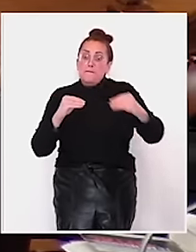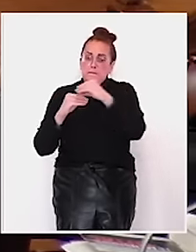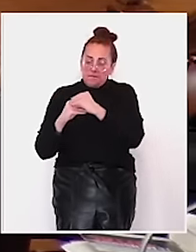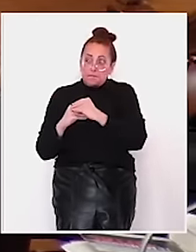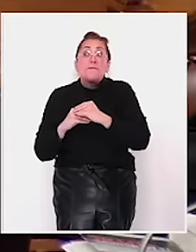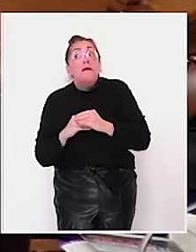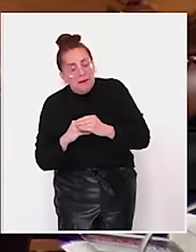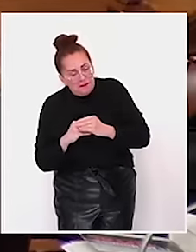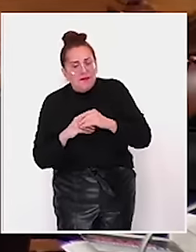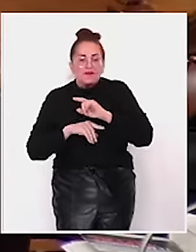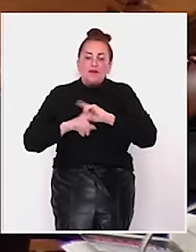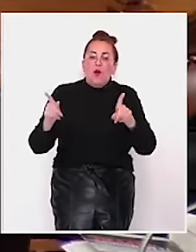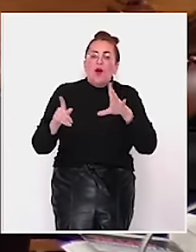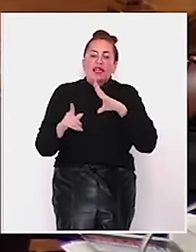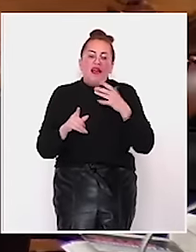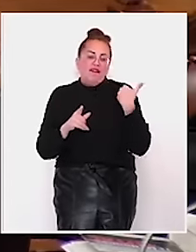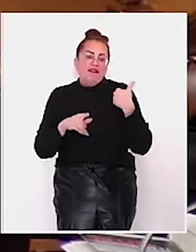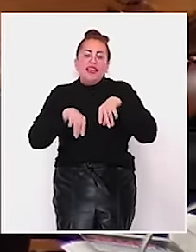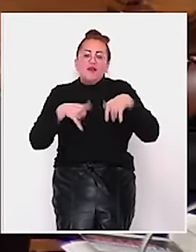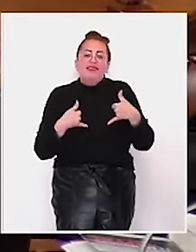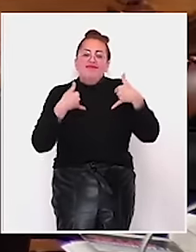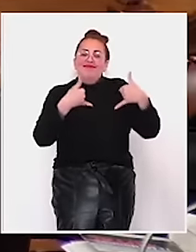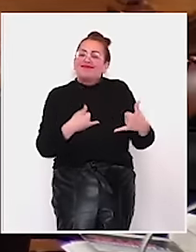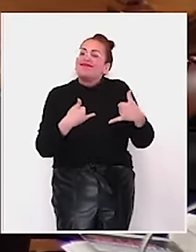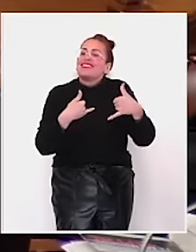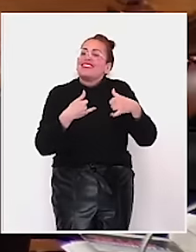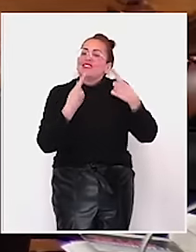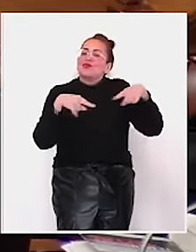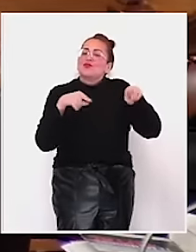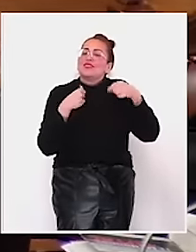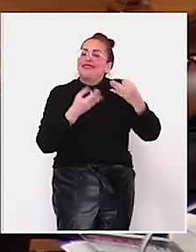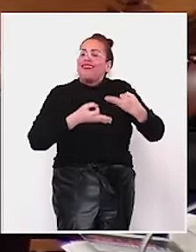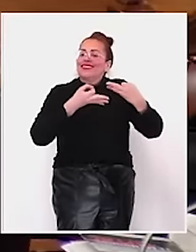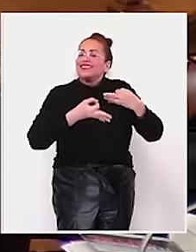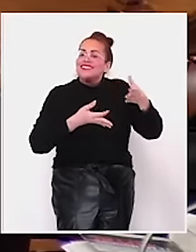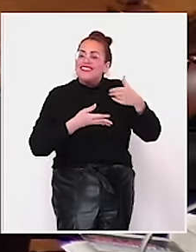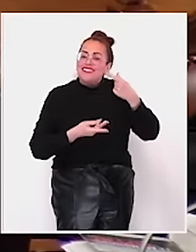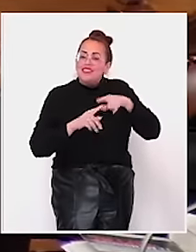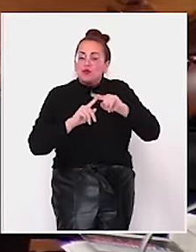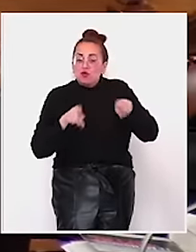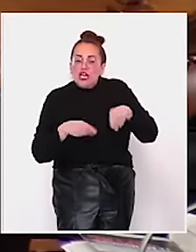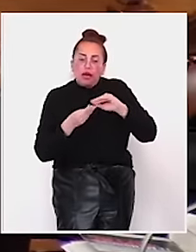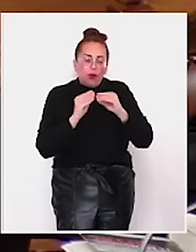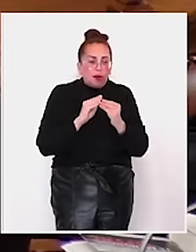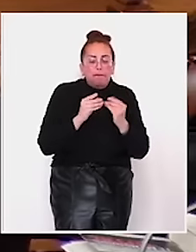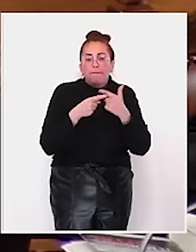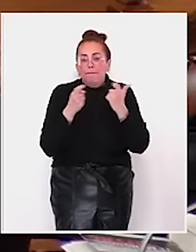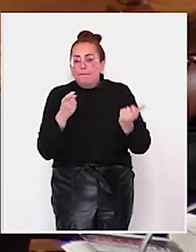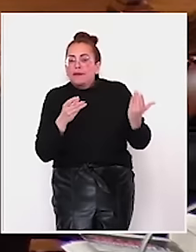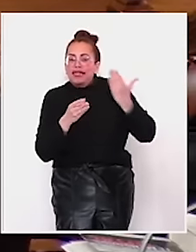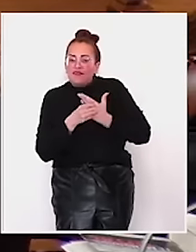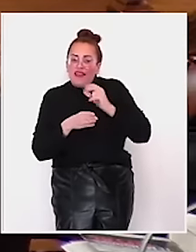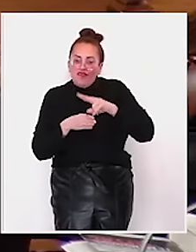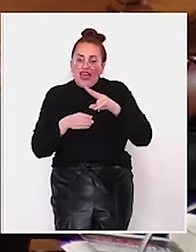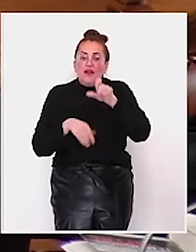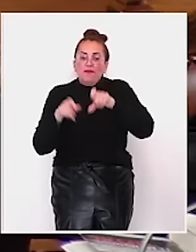a eu notamment Victoire de la musique classique, une intervention pour contester les problèmes budgétaires et le fait qu'il y ait de moins en moins de musiciens dans l'orchestre.